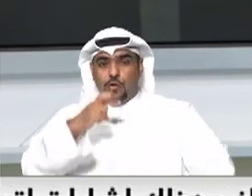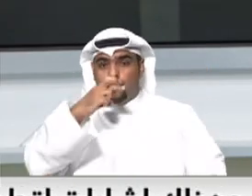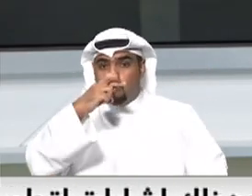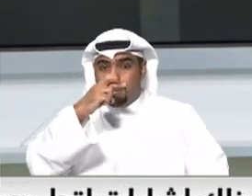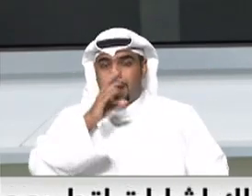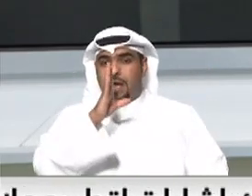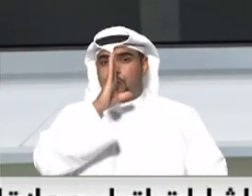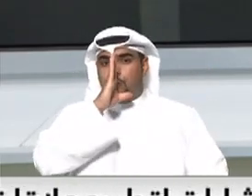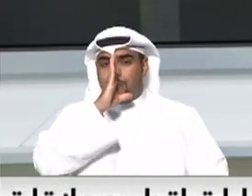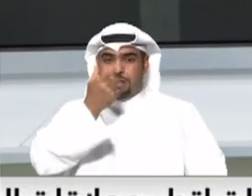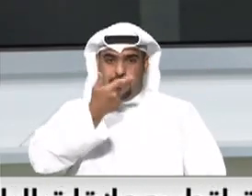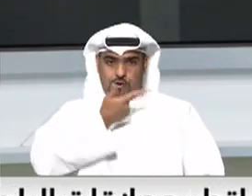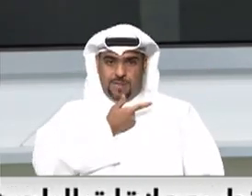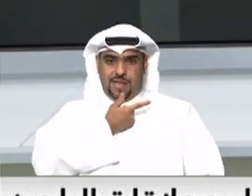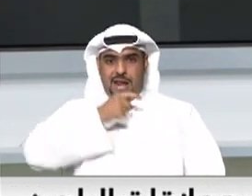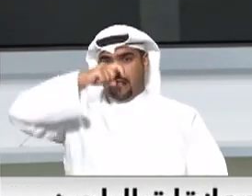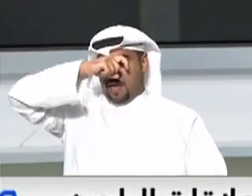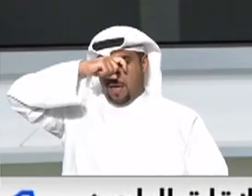في يوم الثلاثه